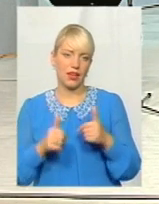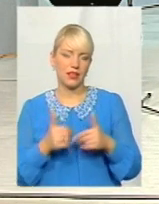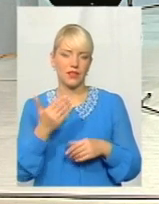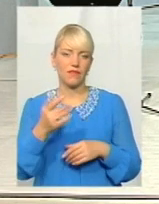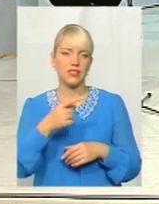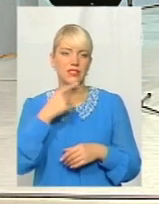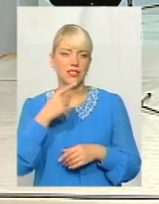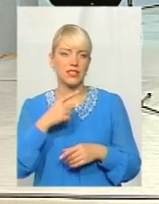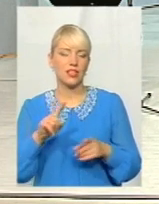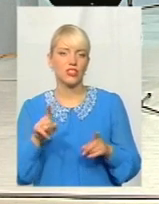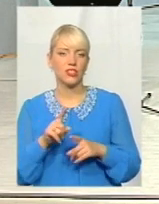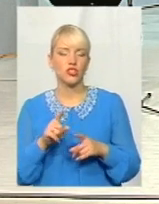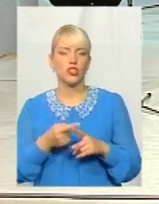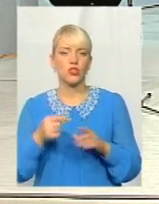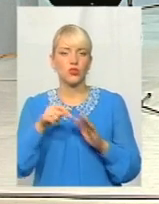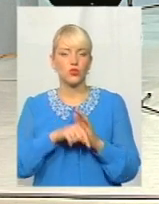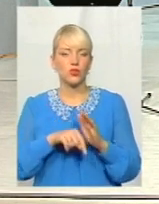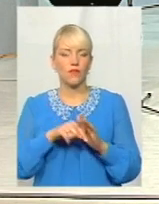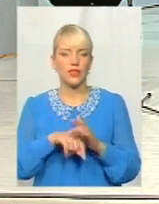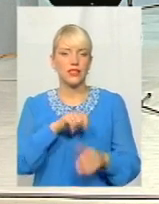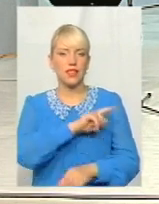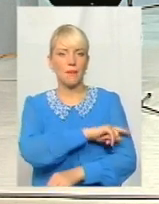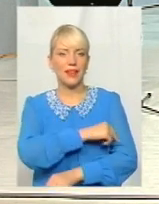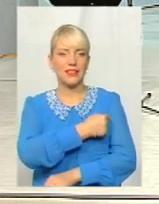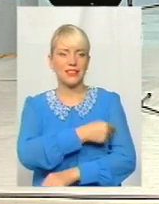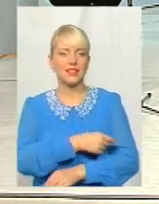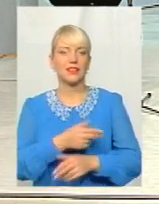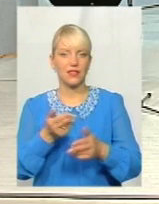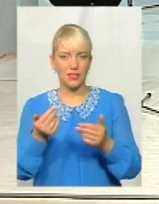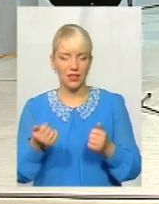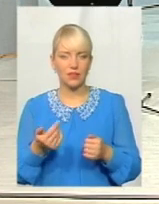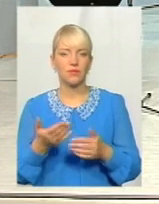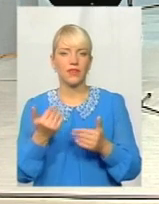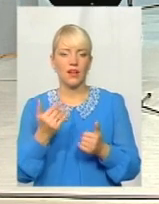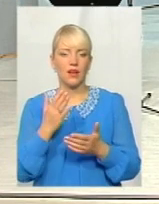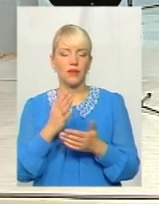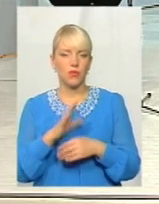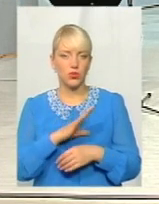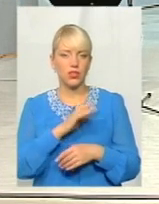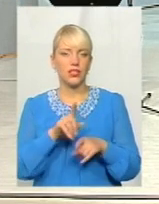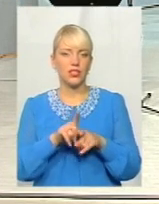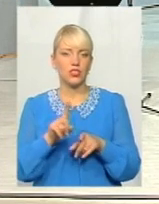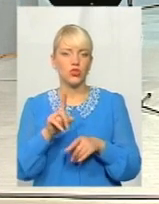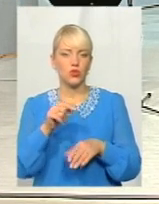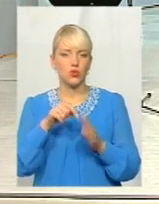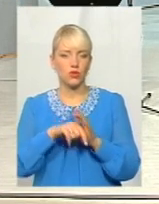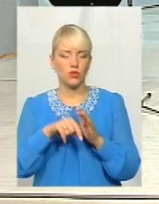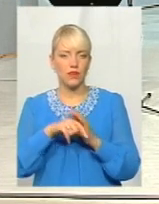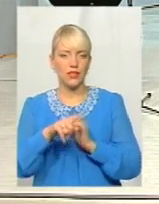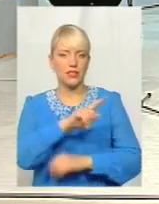що стосувалися медицини, так? Так, були такі, що стосувалися медицини, наприклад, у